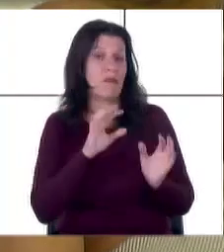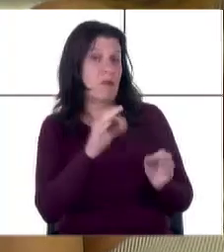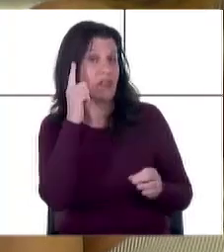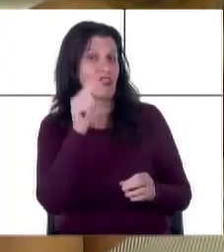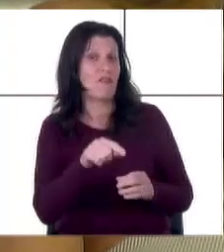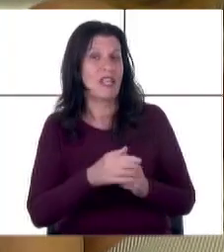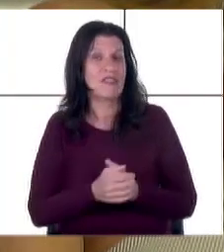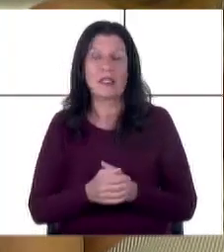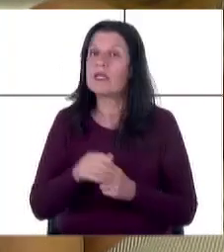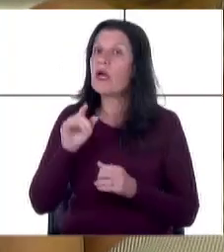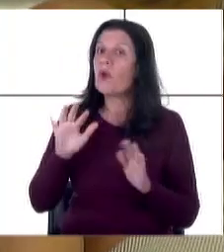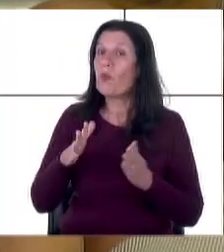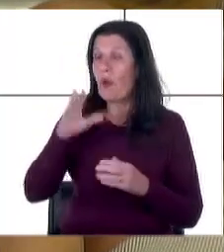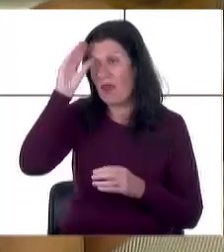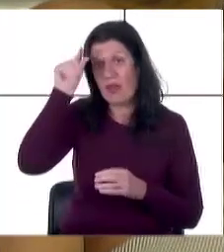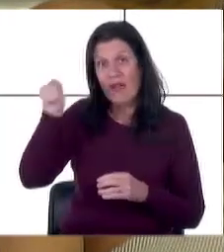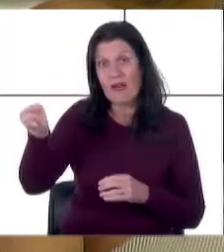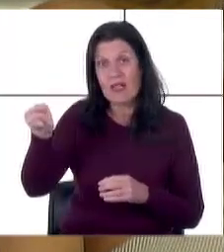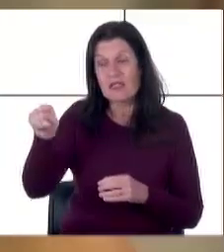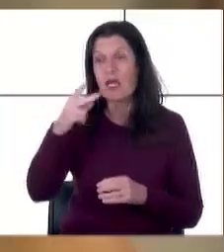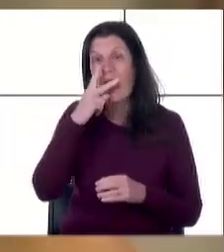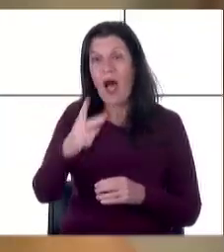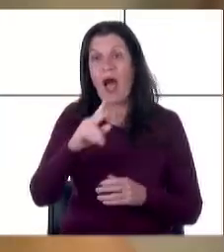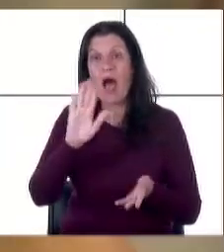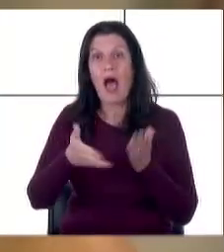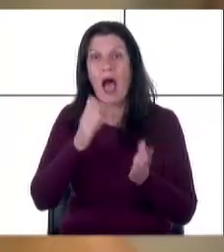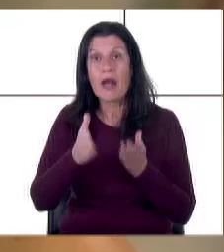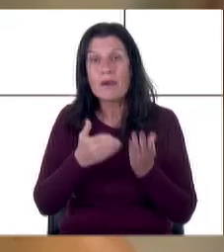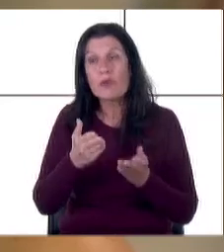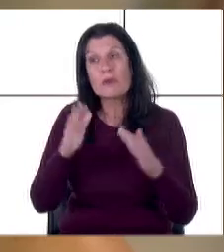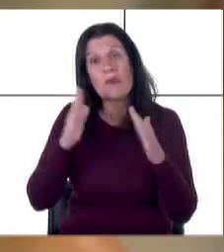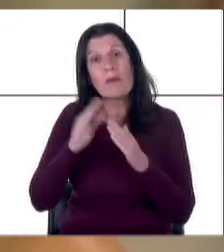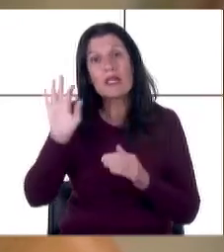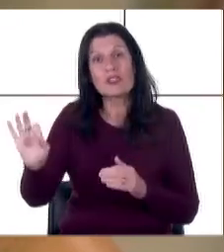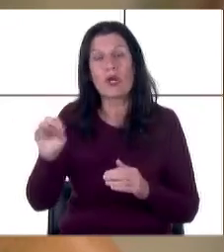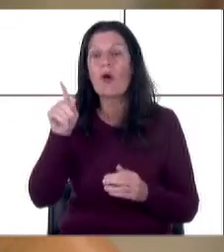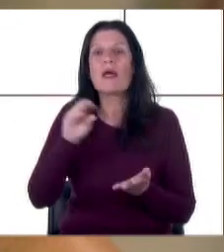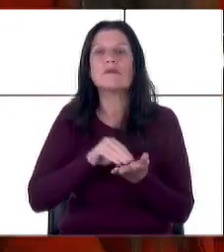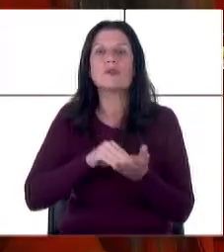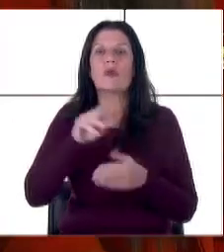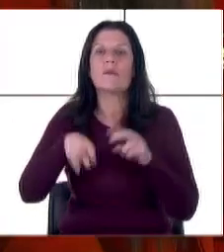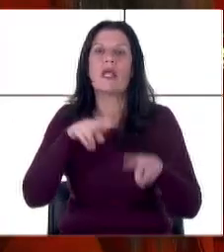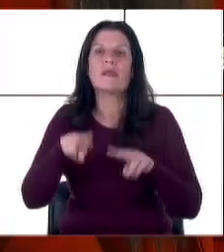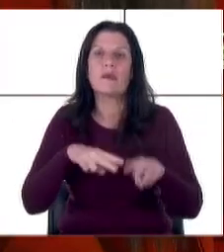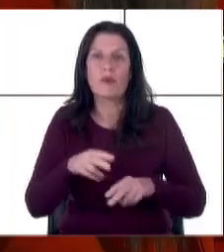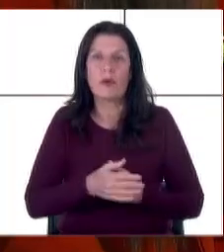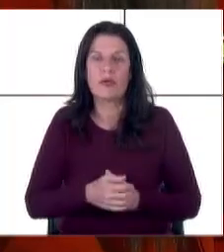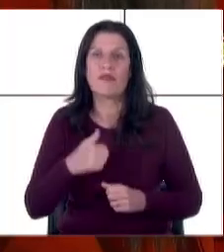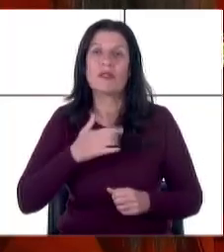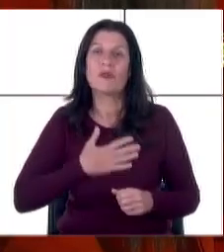זה ילד שראה את האלימות הזאת בבית שלו. הם אנשים שצריכים טיפול, הם זקוקים לטיפול. ונורא בא לי להגיד